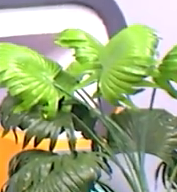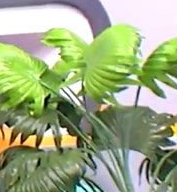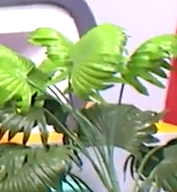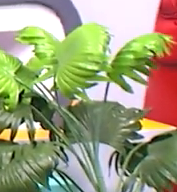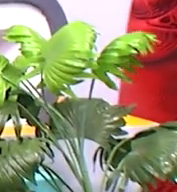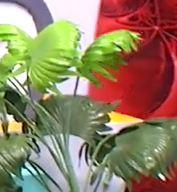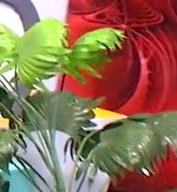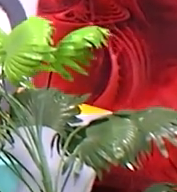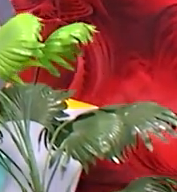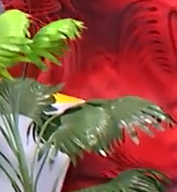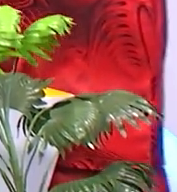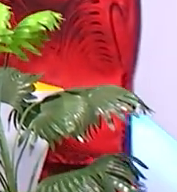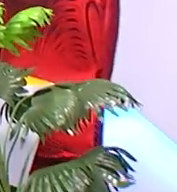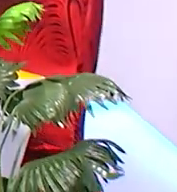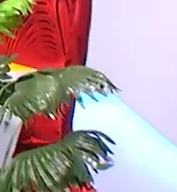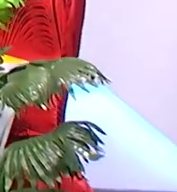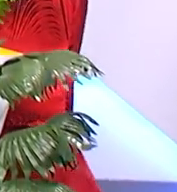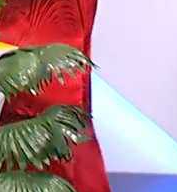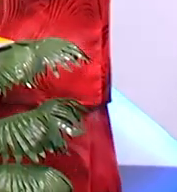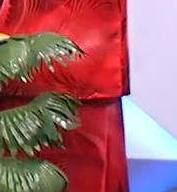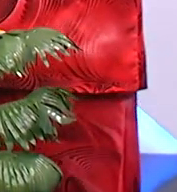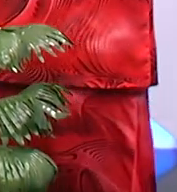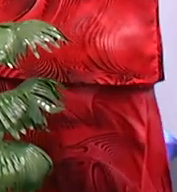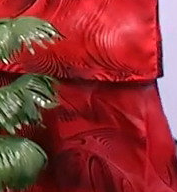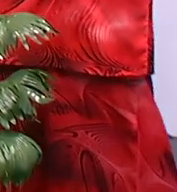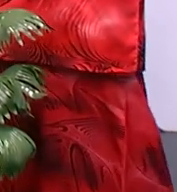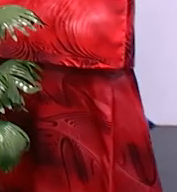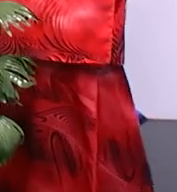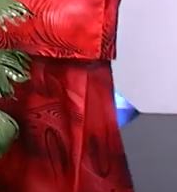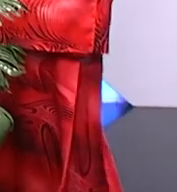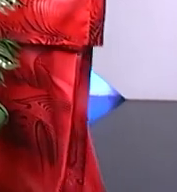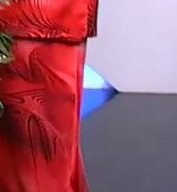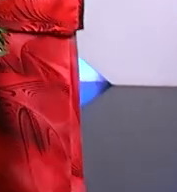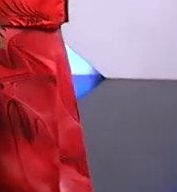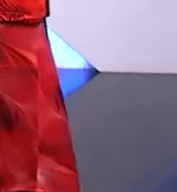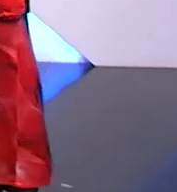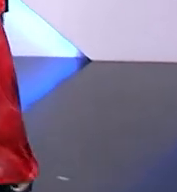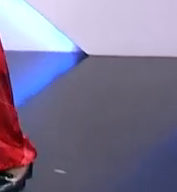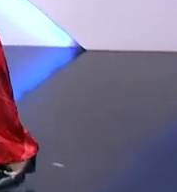size daun dan juga lihat lilitan batang